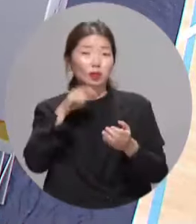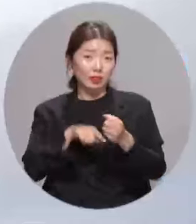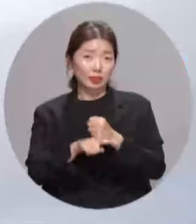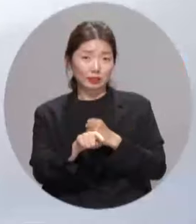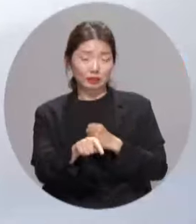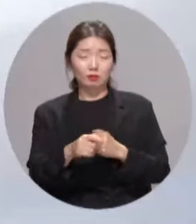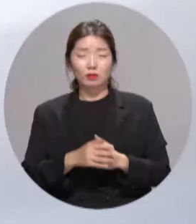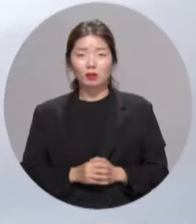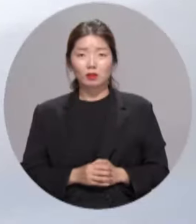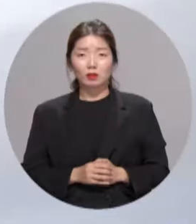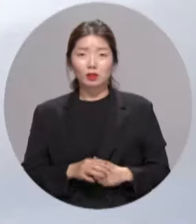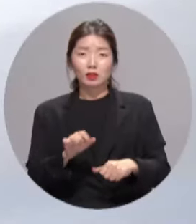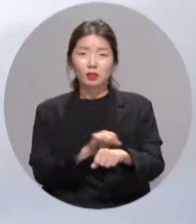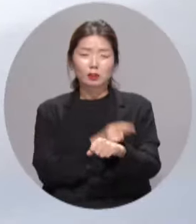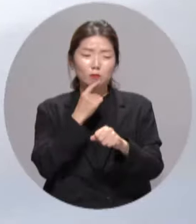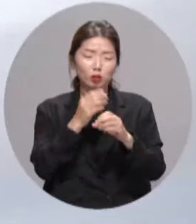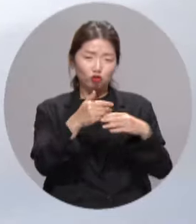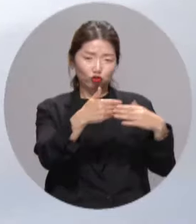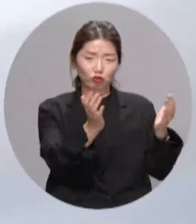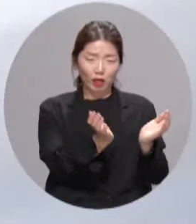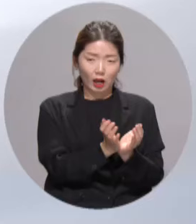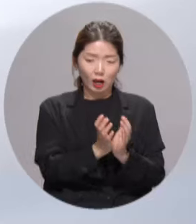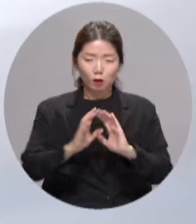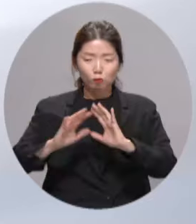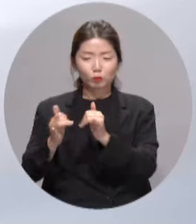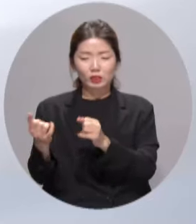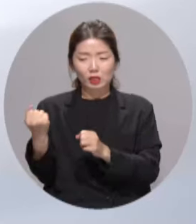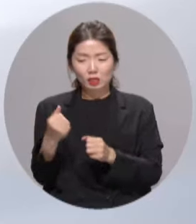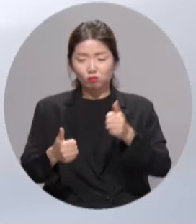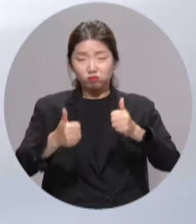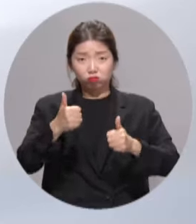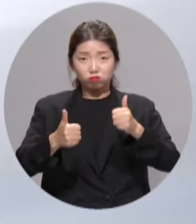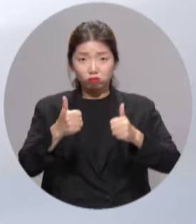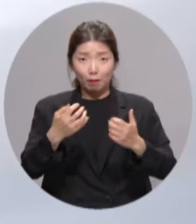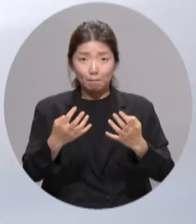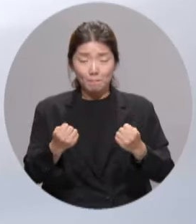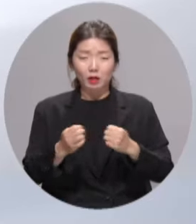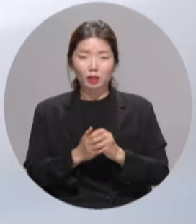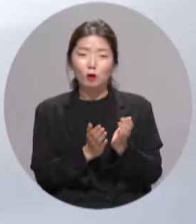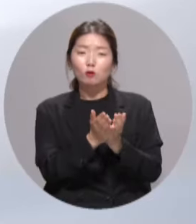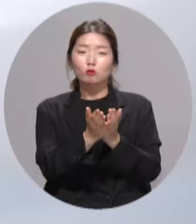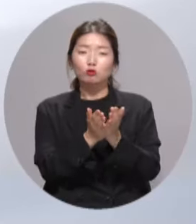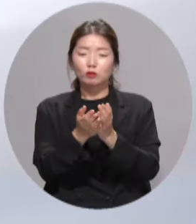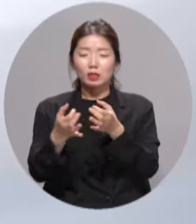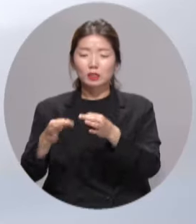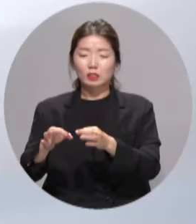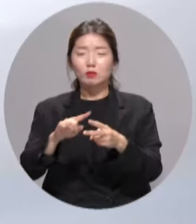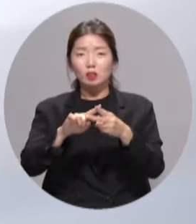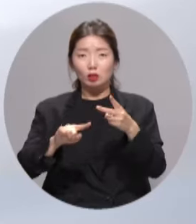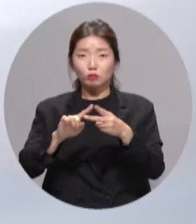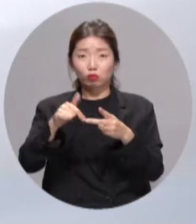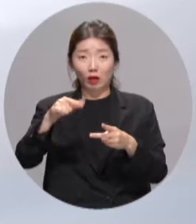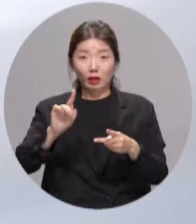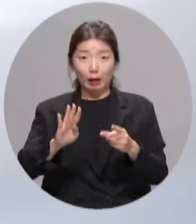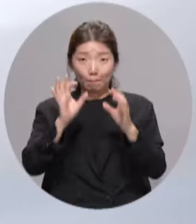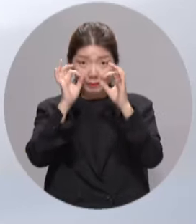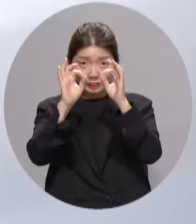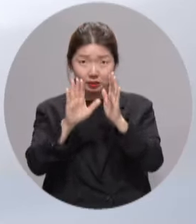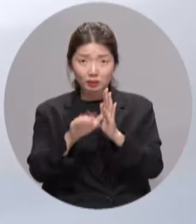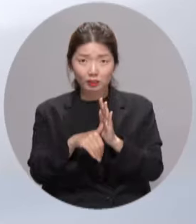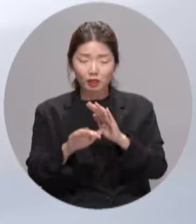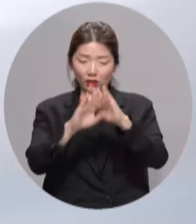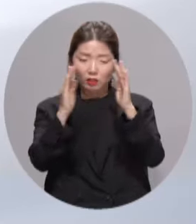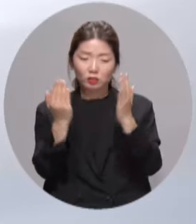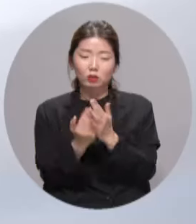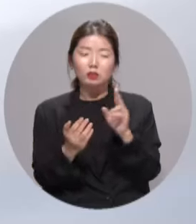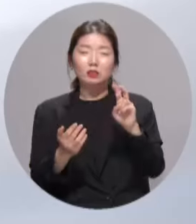뜻입니다. 특히 민주당과 국민의힘 후보 간의 양자 대결이었던 군산 김제 부안갑 선거구의 경우에는